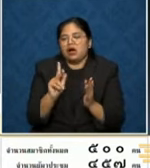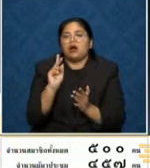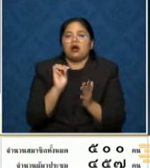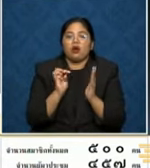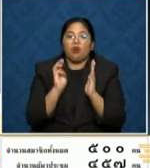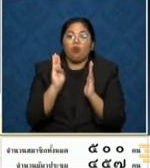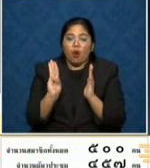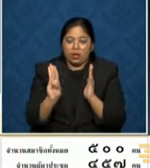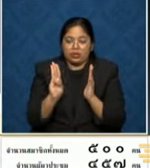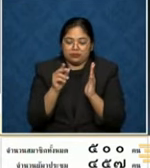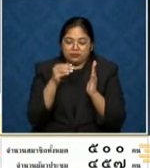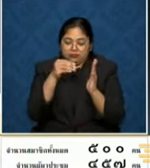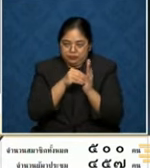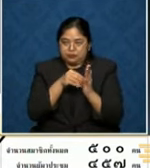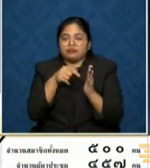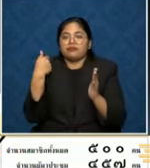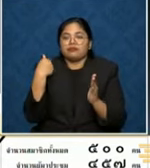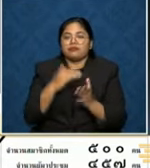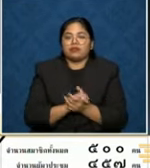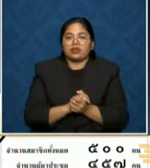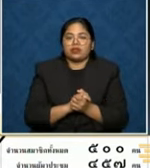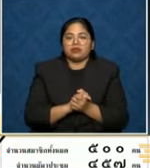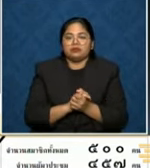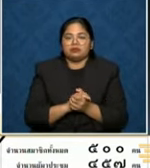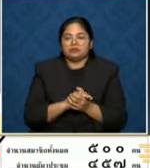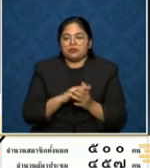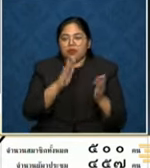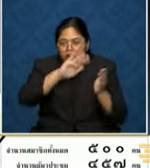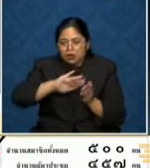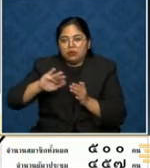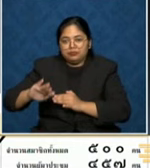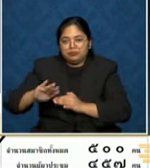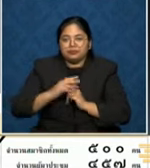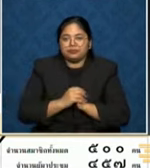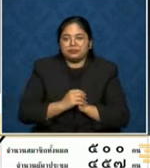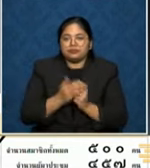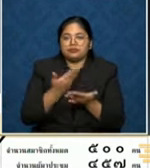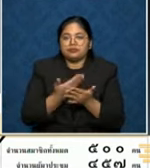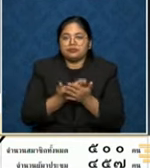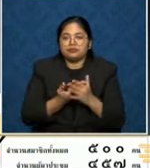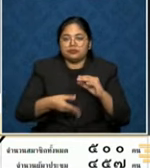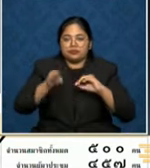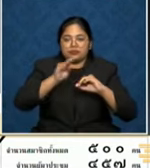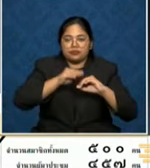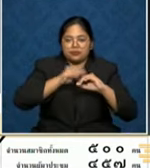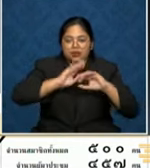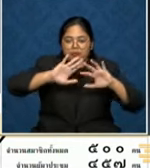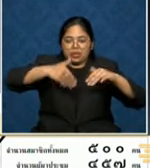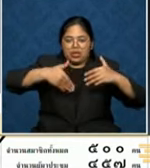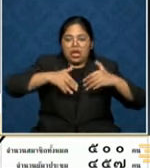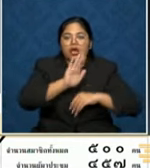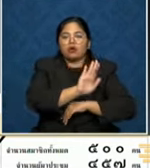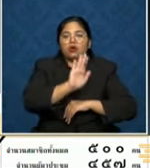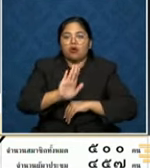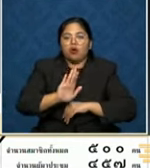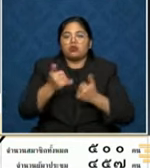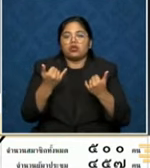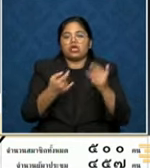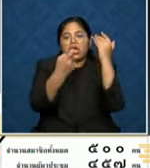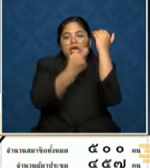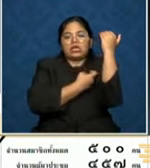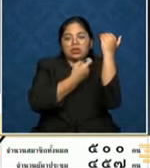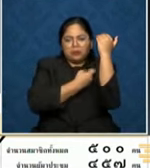รื่องต่อมาค่ะที่เป็นเรื่องที่ทางรัฐบาลเนี่ยบอกว่าเป็นเรื่องของการเพิ่มรายได้นะคะฉันแตะนิดเดียวของเรื่องของราคายางพาร